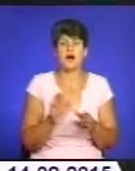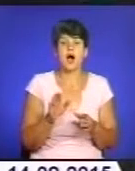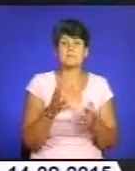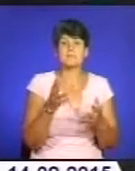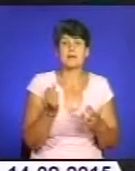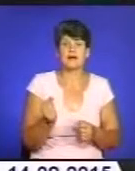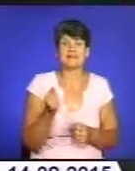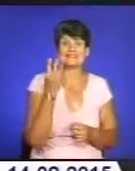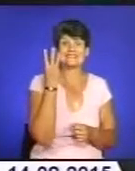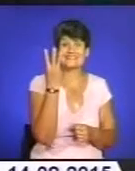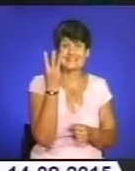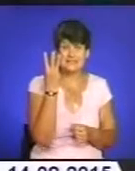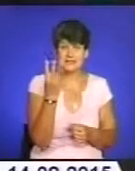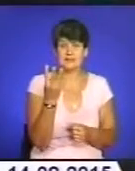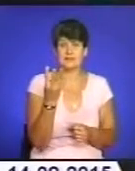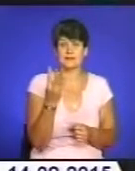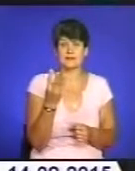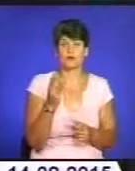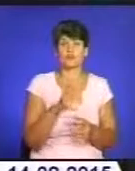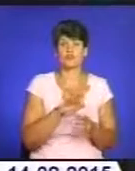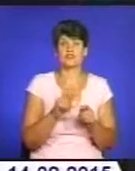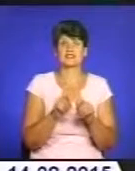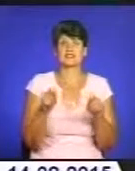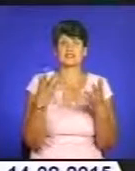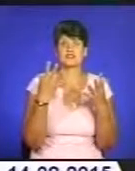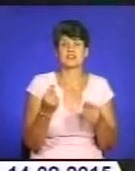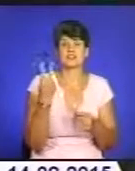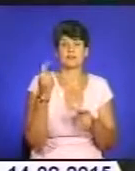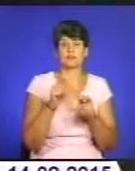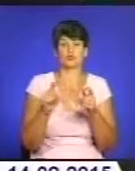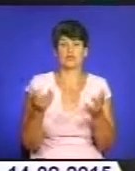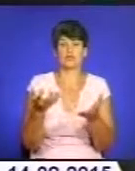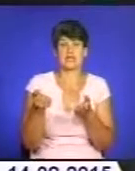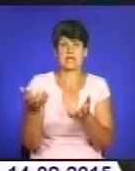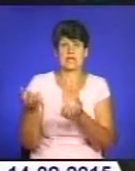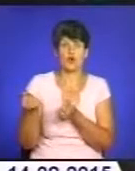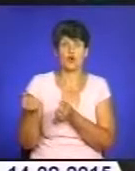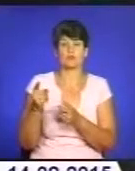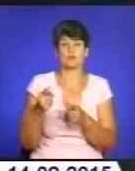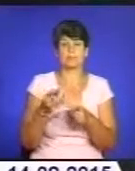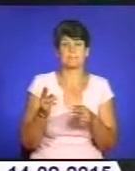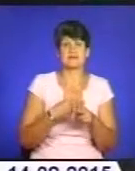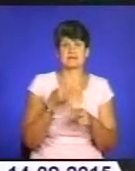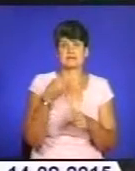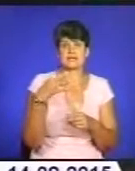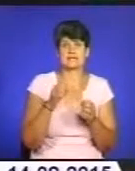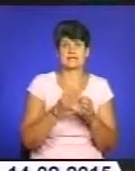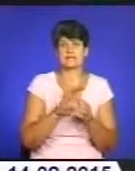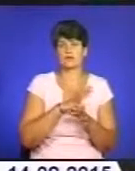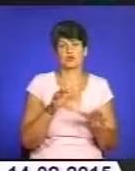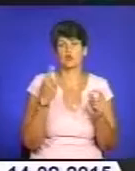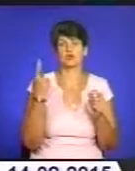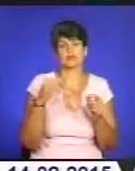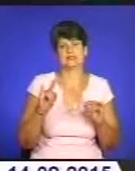брали в 3 руки, тобто було відкрито додатково ще 2 пункти прийому. І приблизно десь без 15-10 не було ні одної